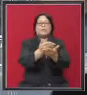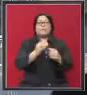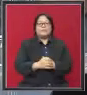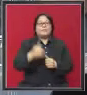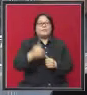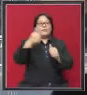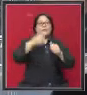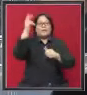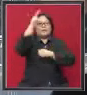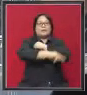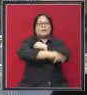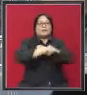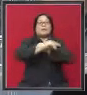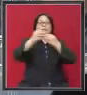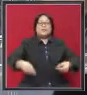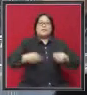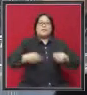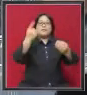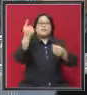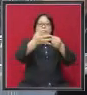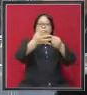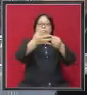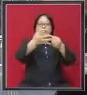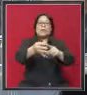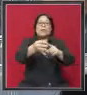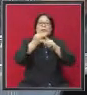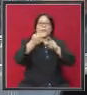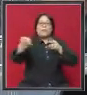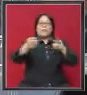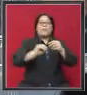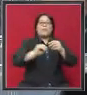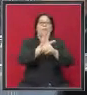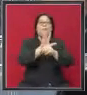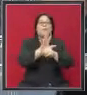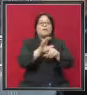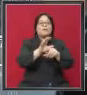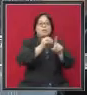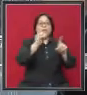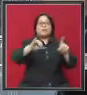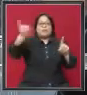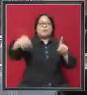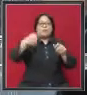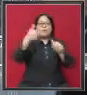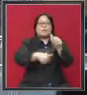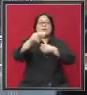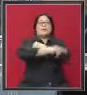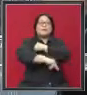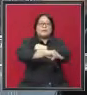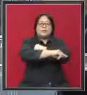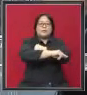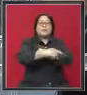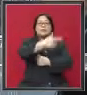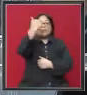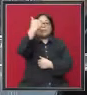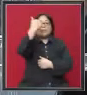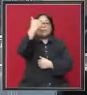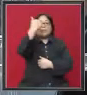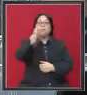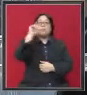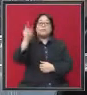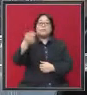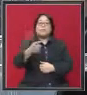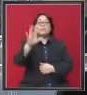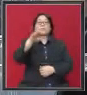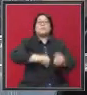sebenarnya saya telah sarankan agar setiap kerajaan negeri diberikan satu dana khas pengurusan COVID sebanyak 100 juta setiap negeri. Sebab kita bukan